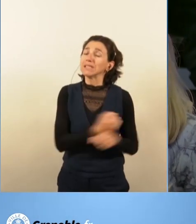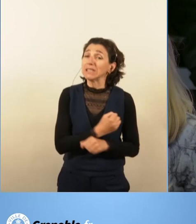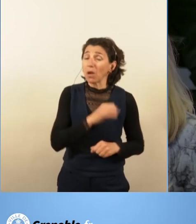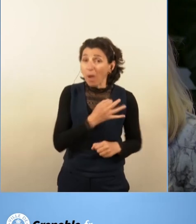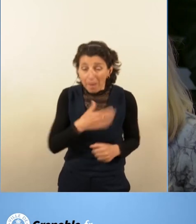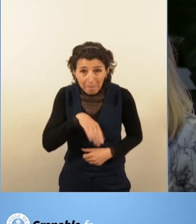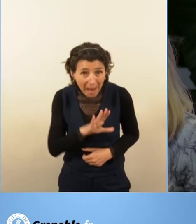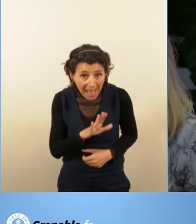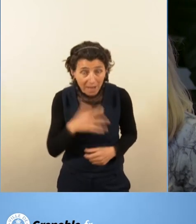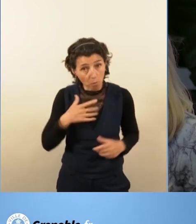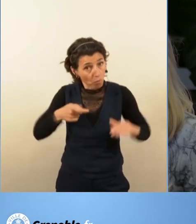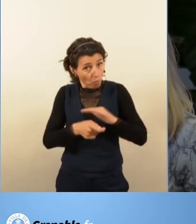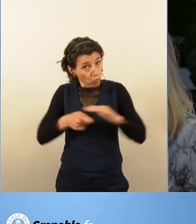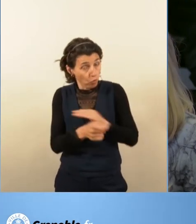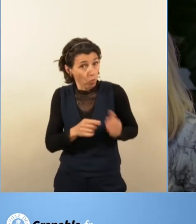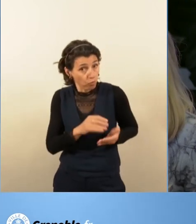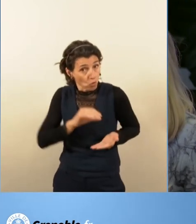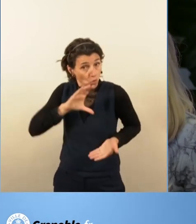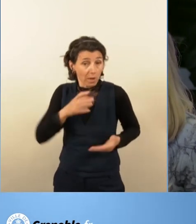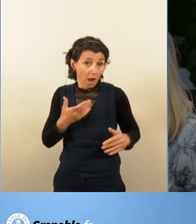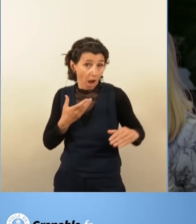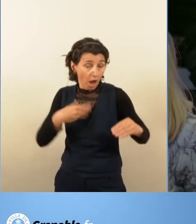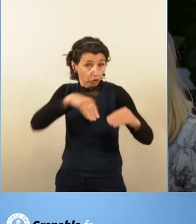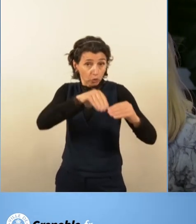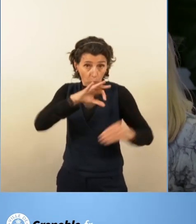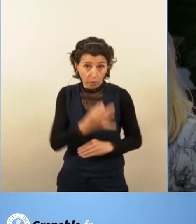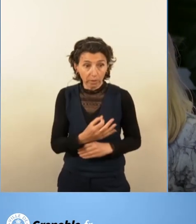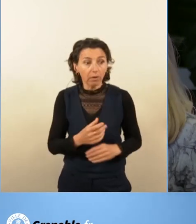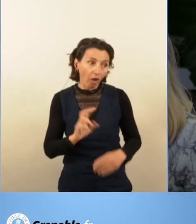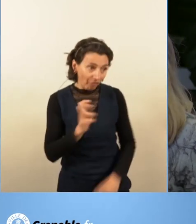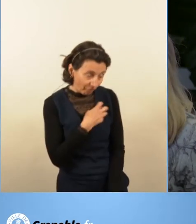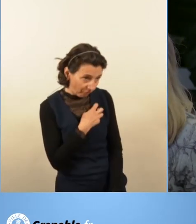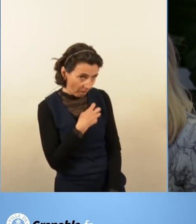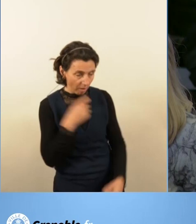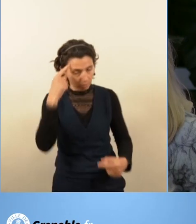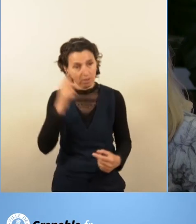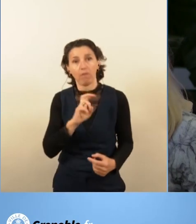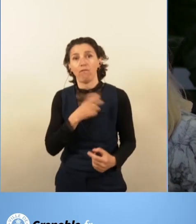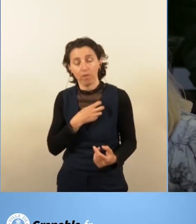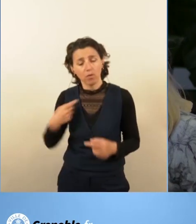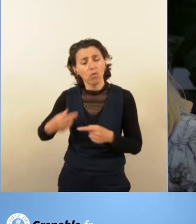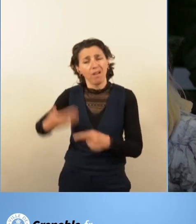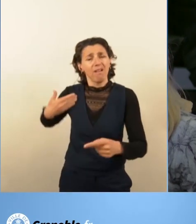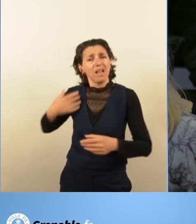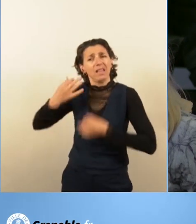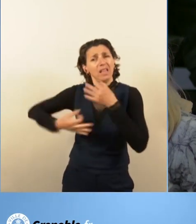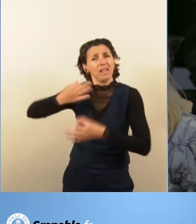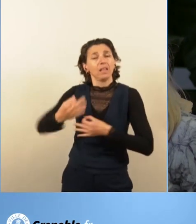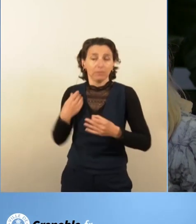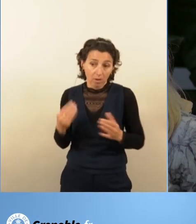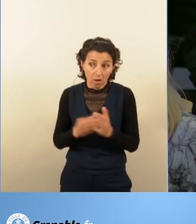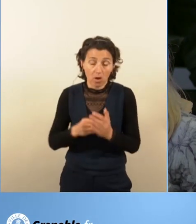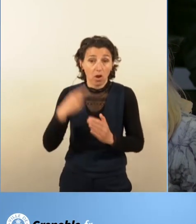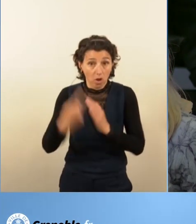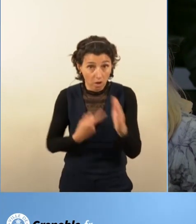un peu plus élevé il était quand même tendu d'y penser nous vous l'avons dit à plusieurs reprises et nous le réitierons à propos de l'hôtel de ville puisque